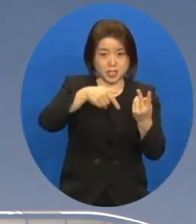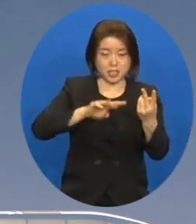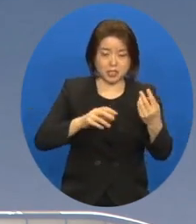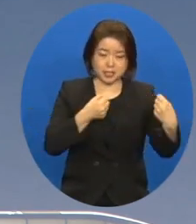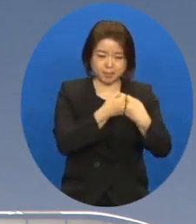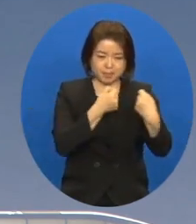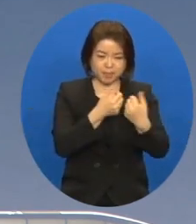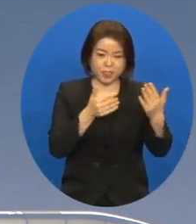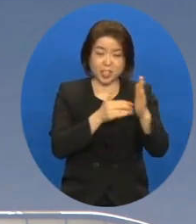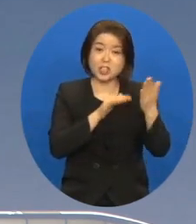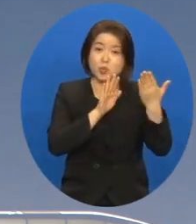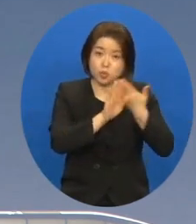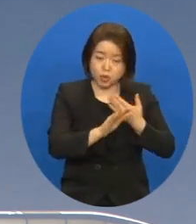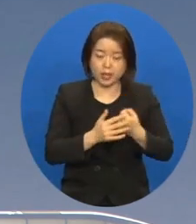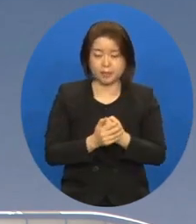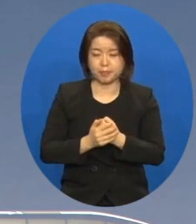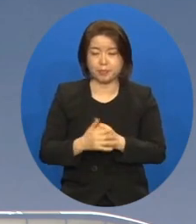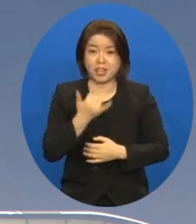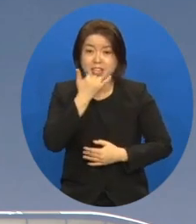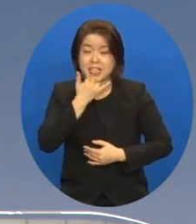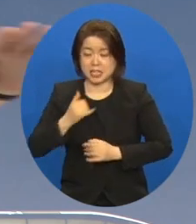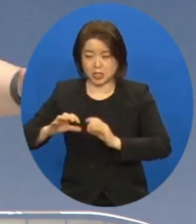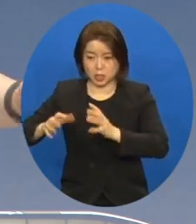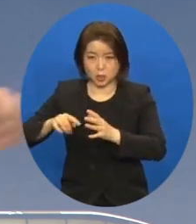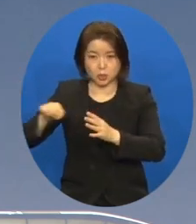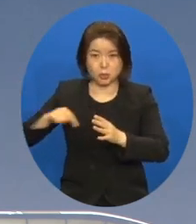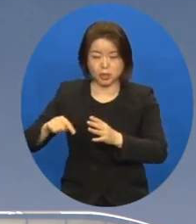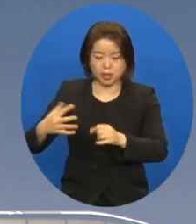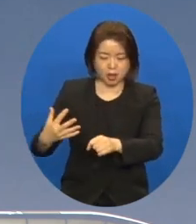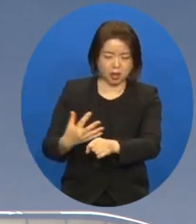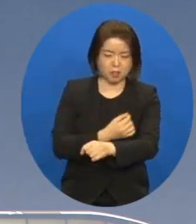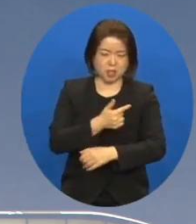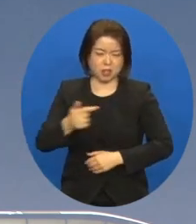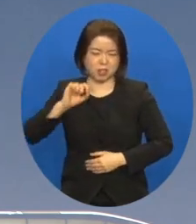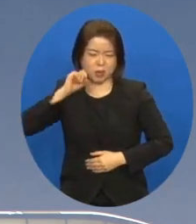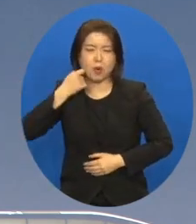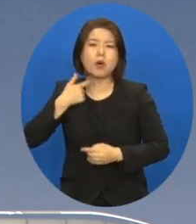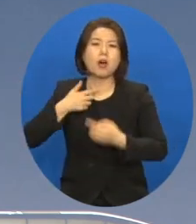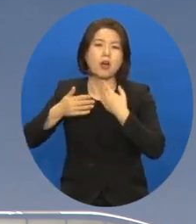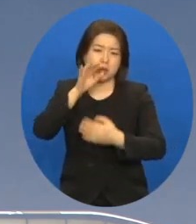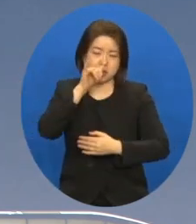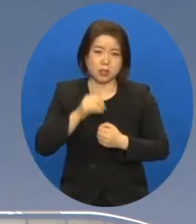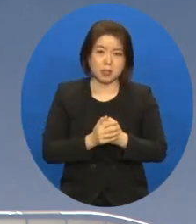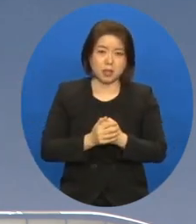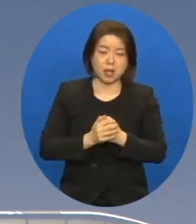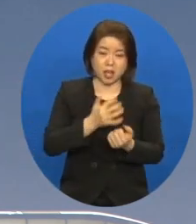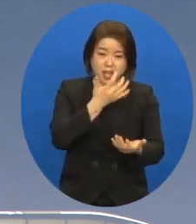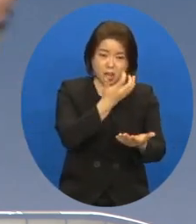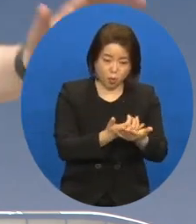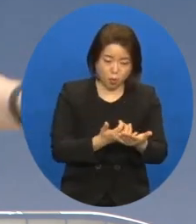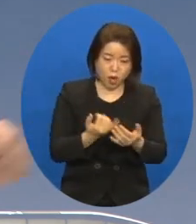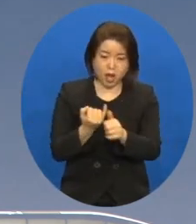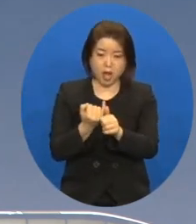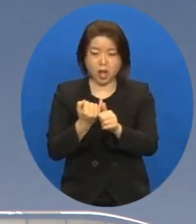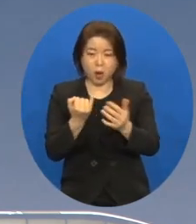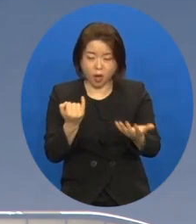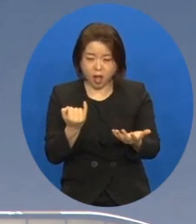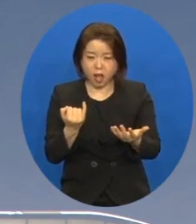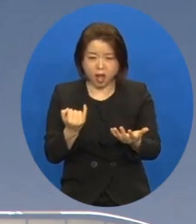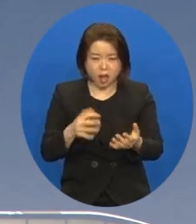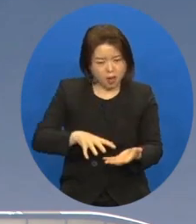다음에 독일 엄청나게 큰 어려움을 겪었습니다. 고아와 과부가 길거리에